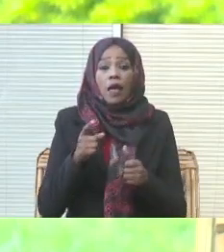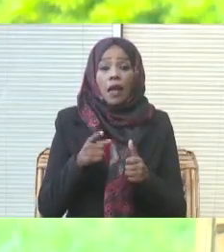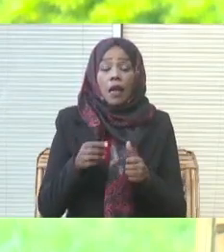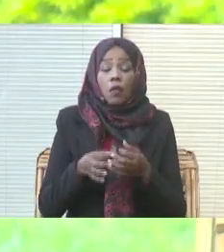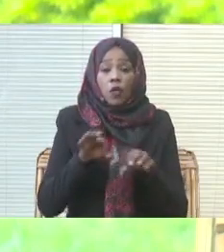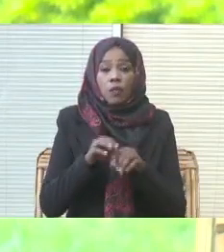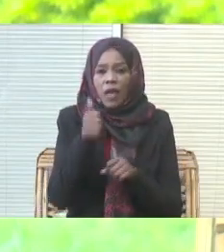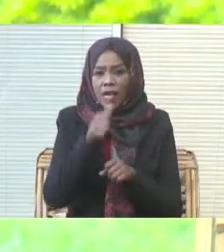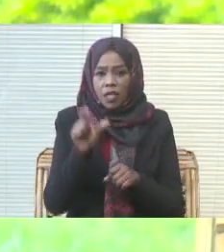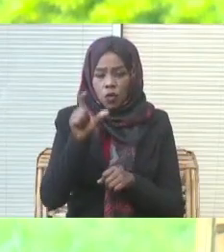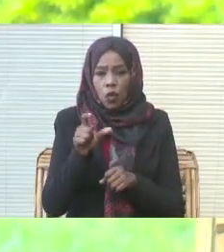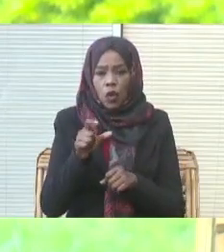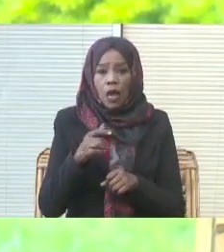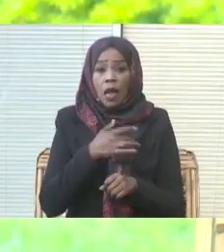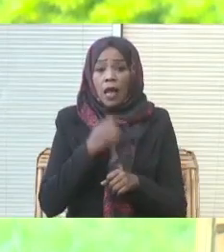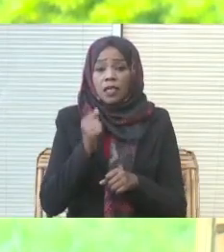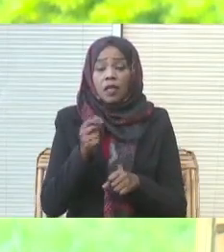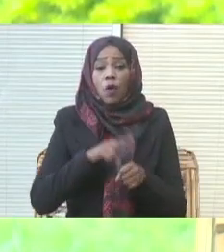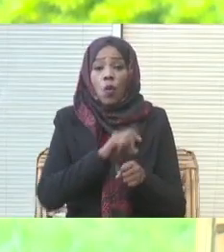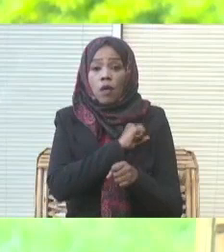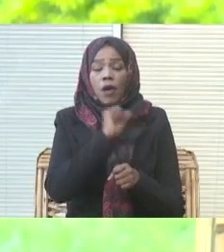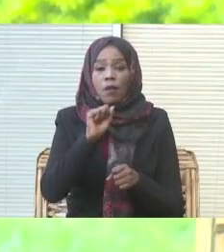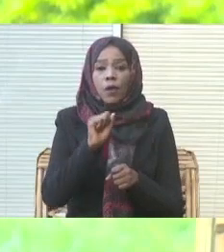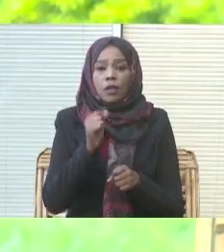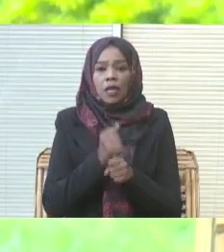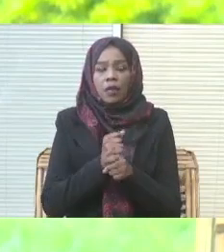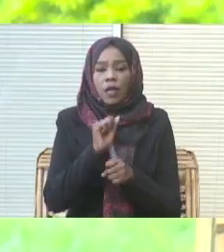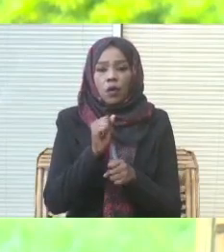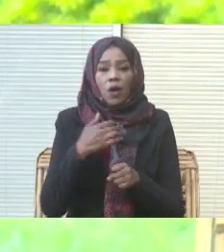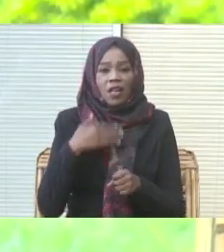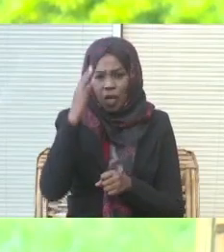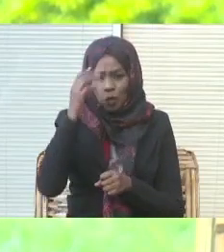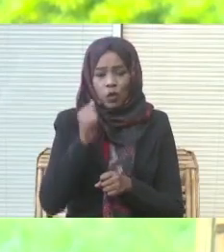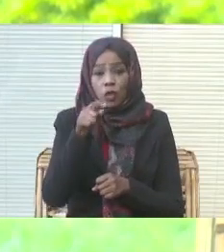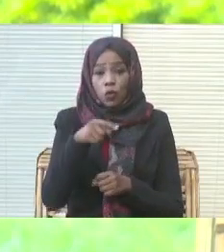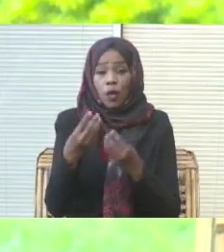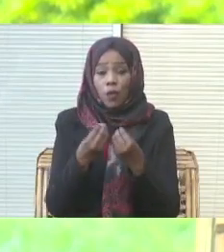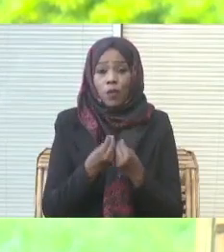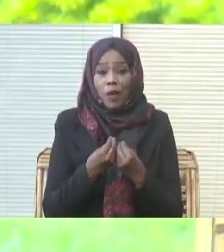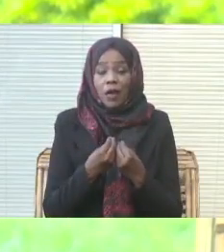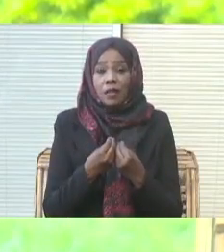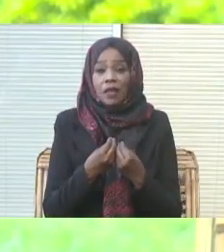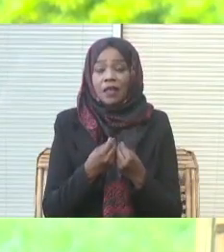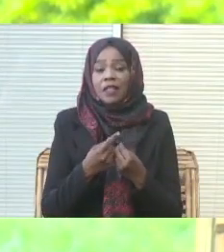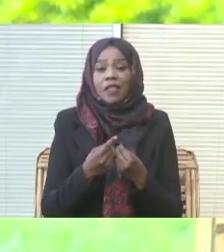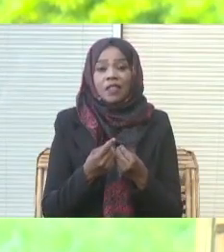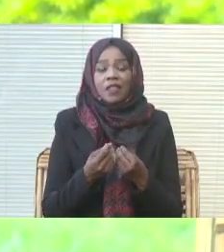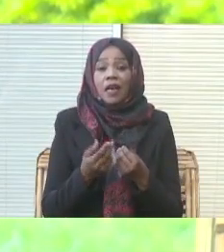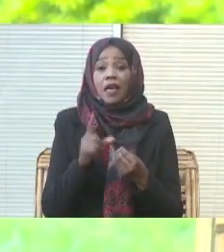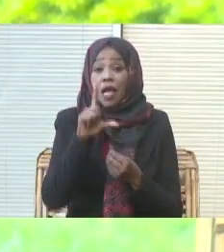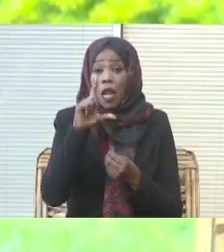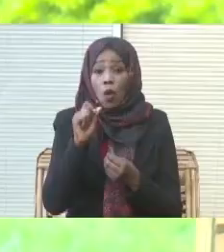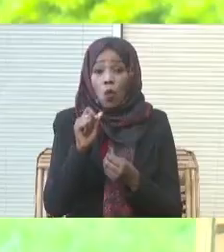وجواه ومحبته للحاجة اللي هو بيعمل فيها. مهند أنا صراحة شاكر لك جدا وجودك معانا، كنا بنتمنى برضه يا ريت لو كان